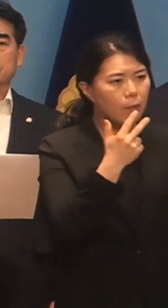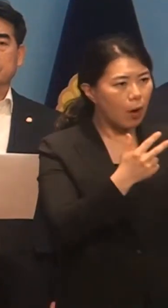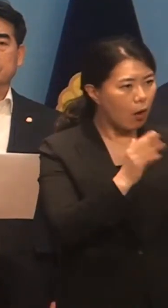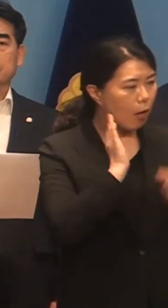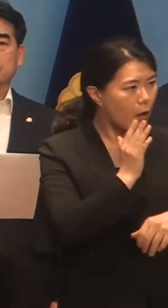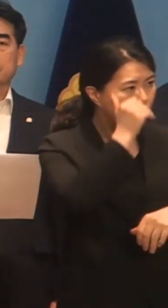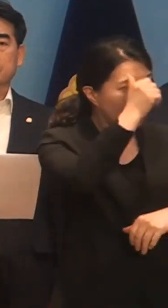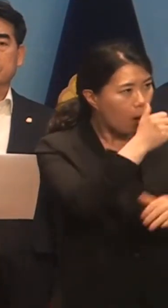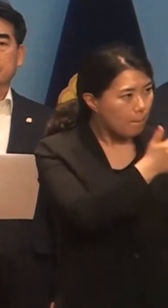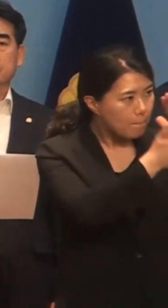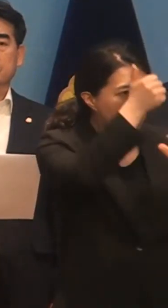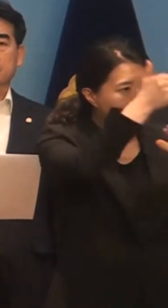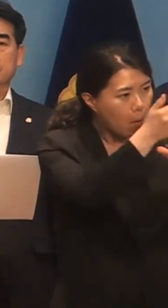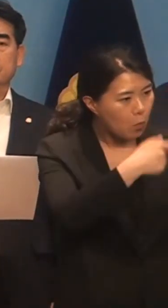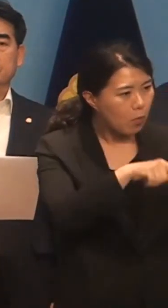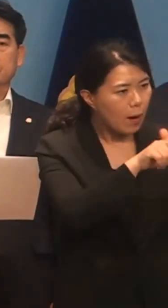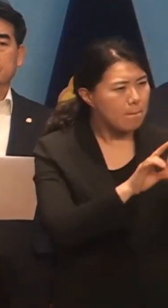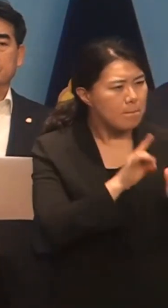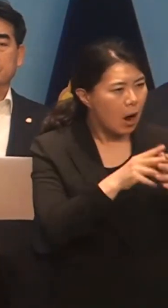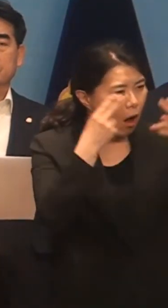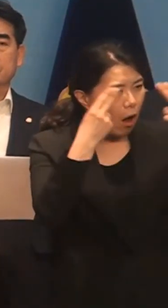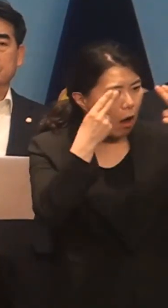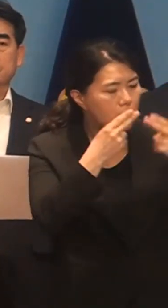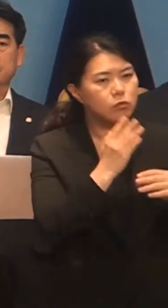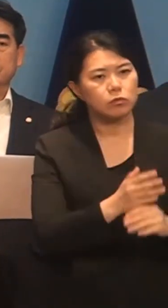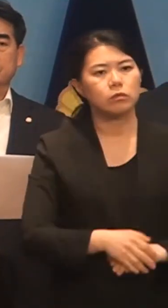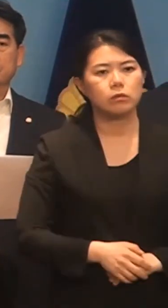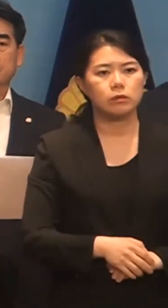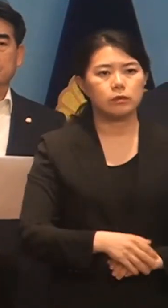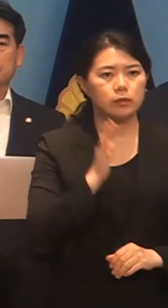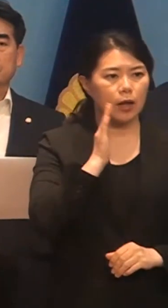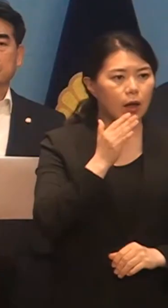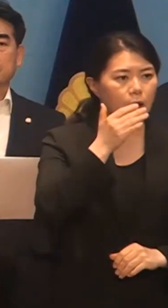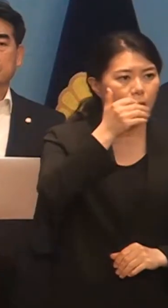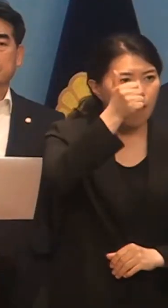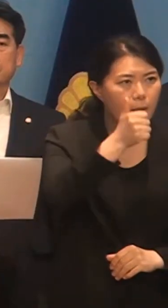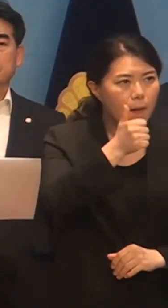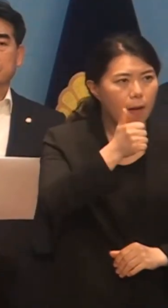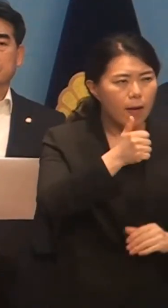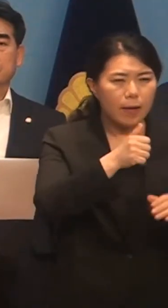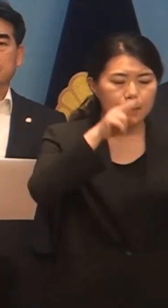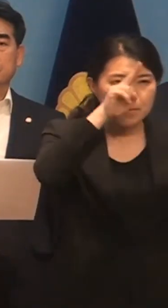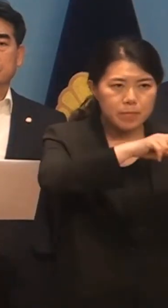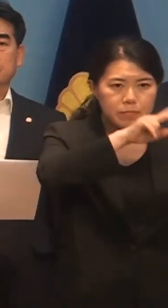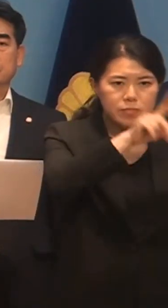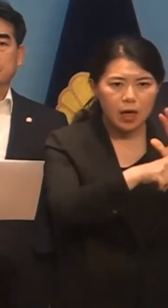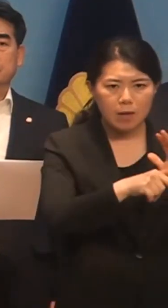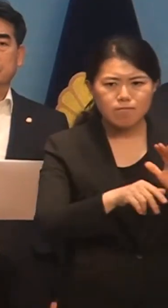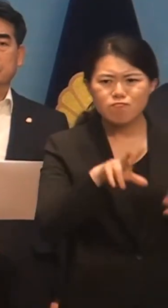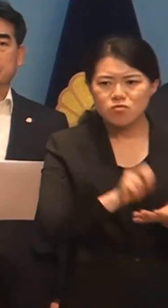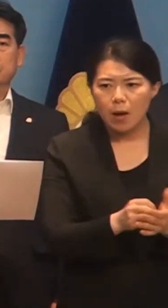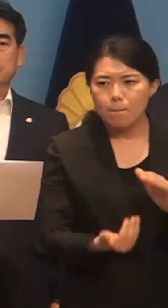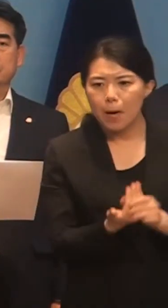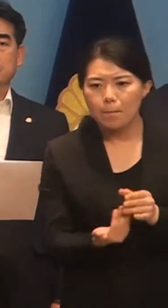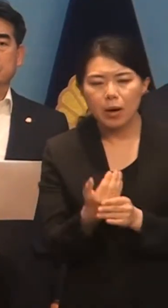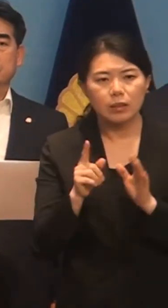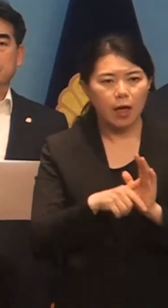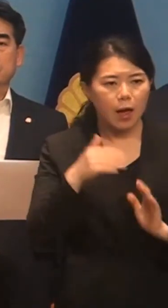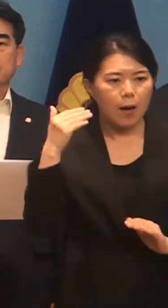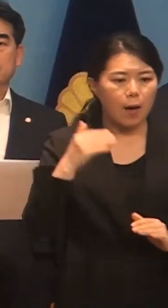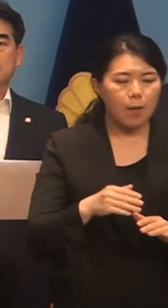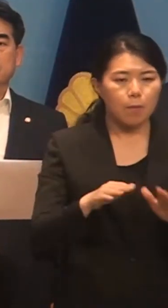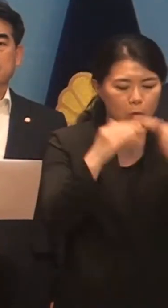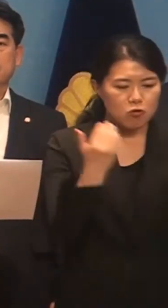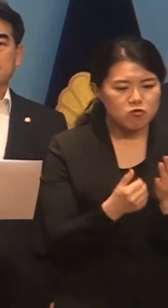대통령 만들기에만 해당이 되어 있습니다. 대권가대의 걸림돌이 될 만한 것들은 민주당이 나서서